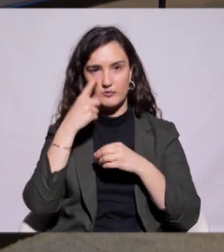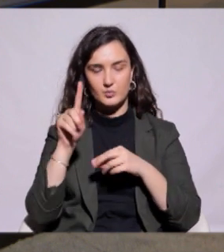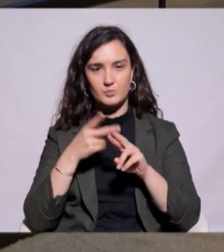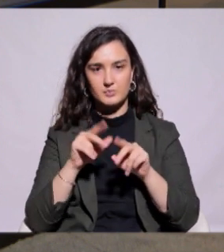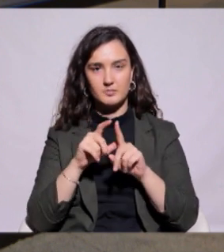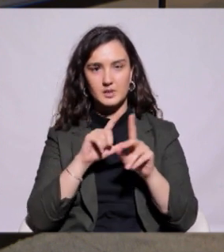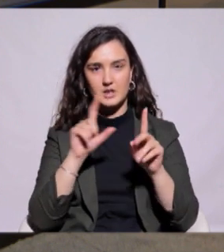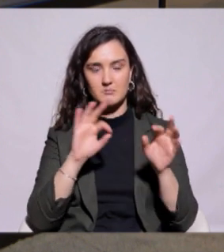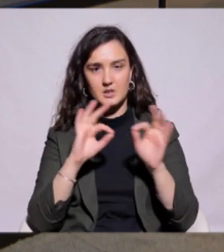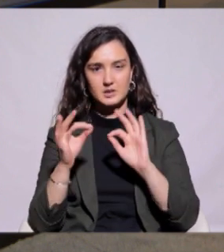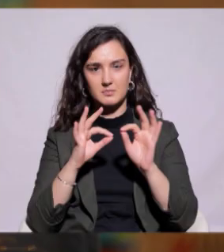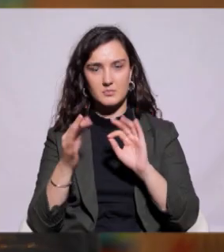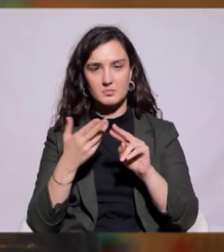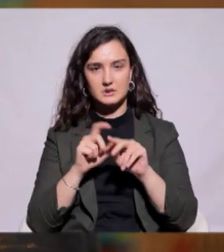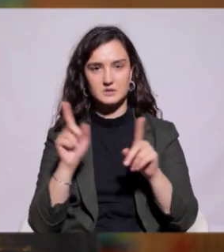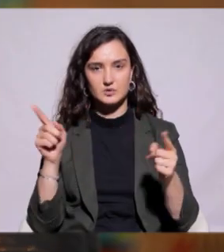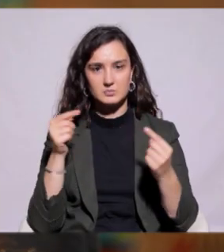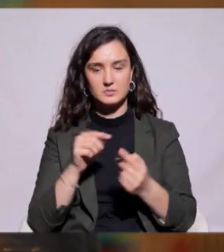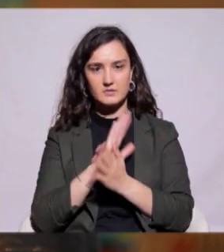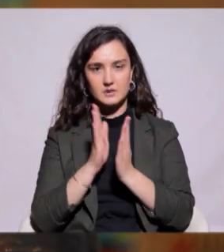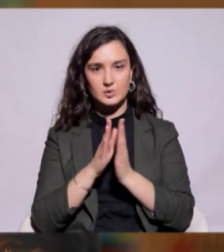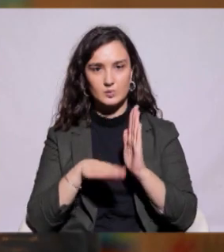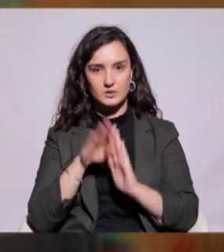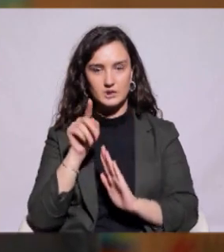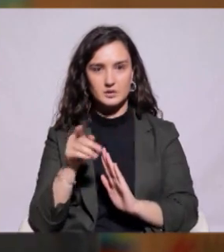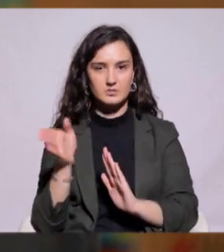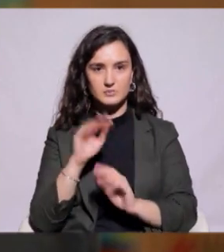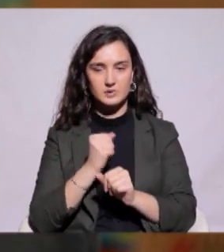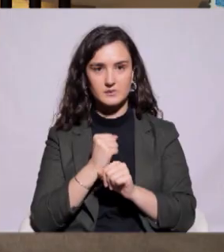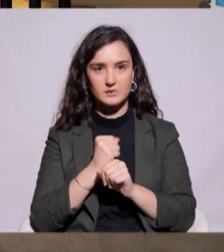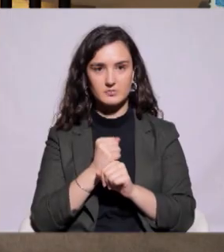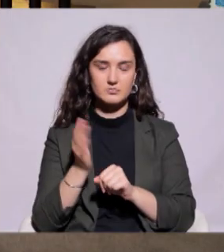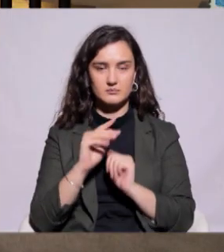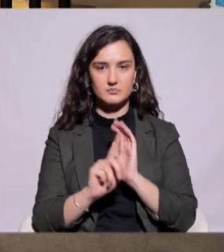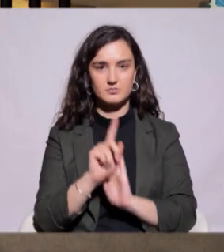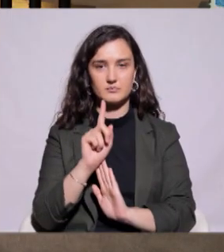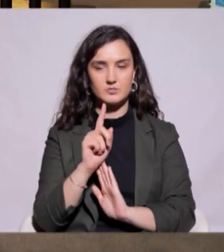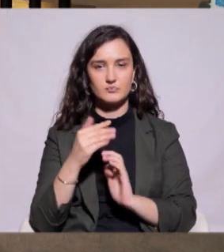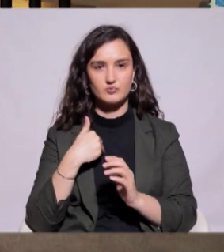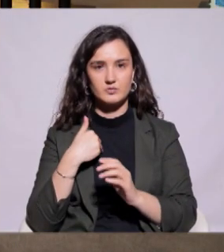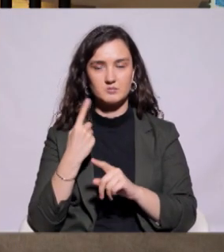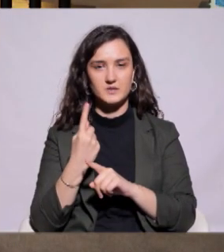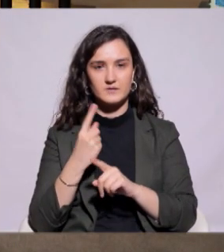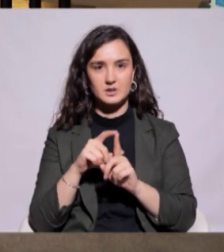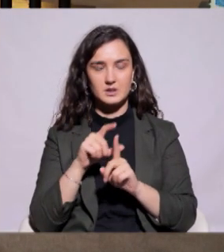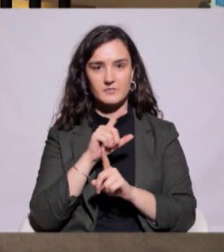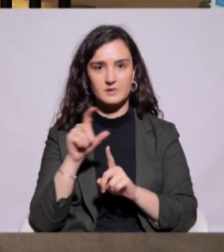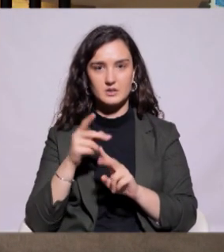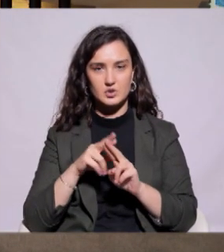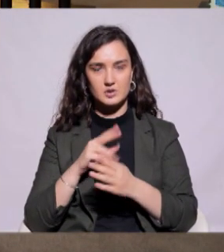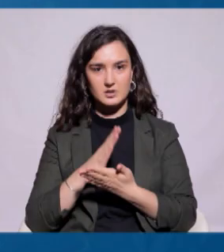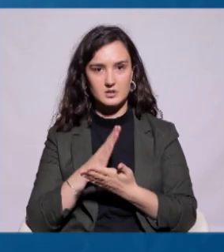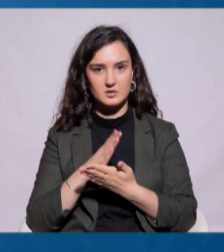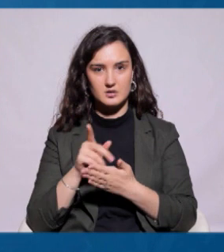ამ განმარტებებს, რომელი სიტყვა შეესაბამება ყველაზე უკეთ. Let's get started. Let's begin. Our first definition